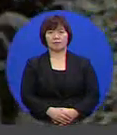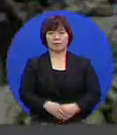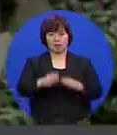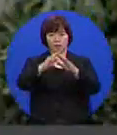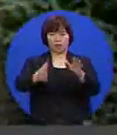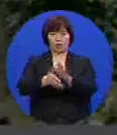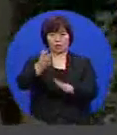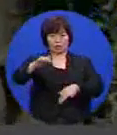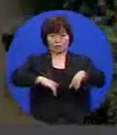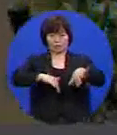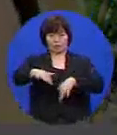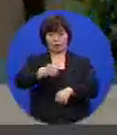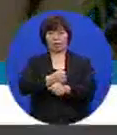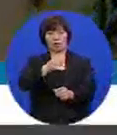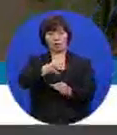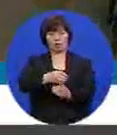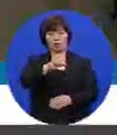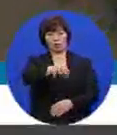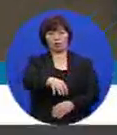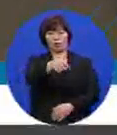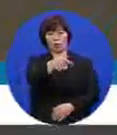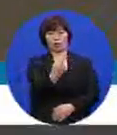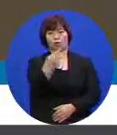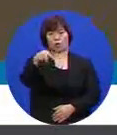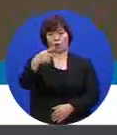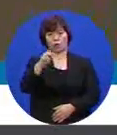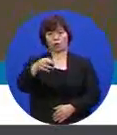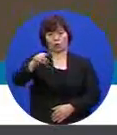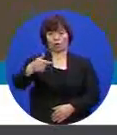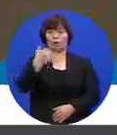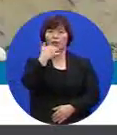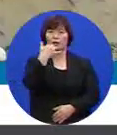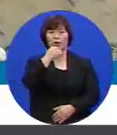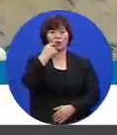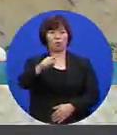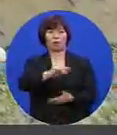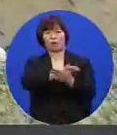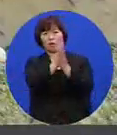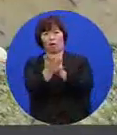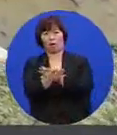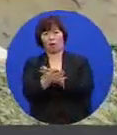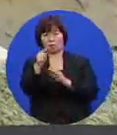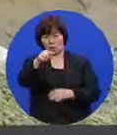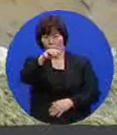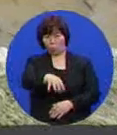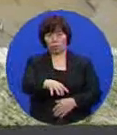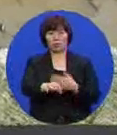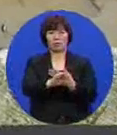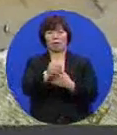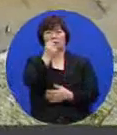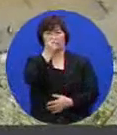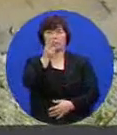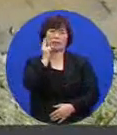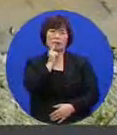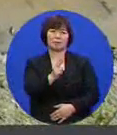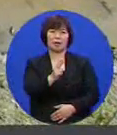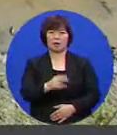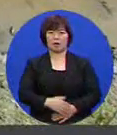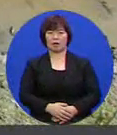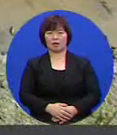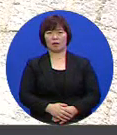전주 시내를 가로지르는 노송천이 온통 황토색으로 변했습니다. 누렇게 변한 하천에선 악취가